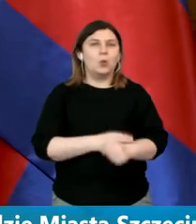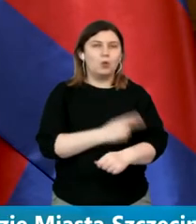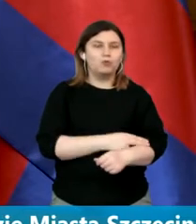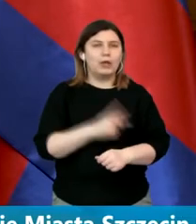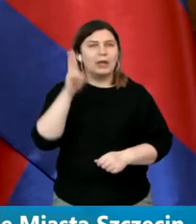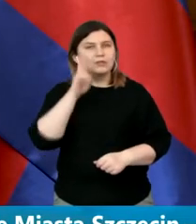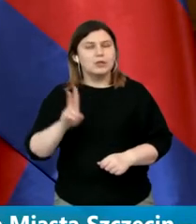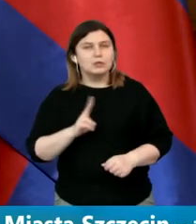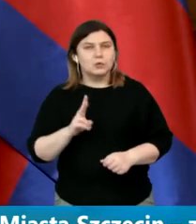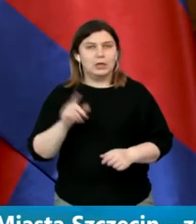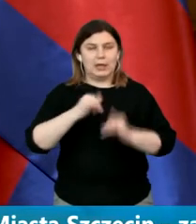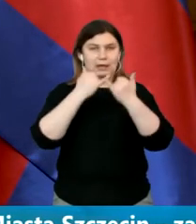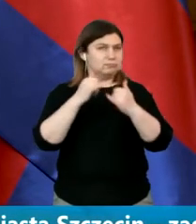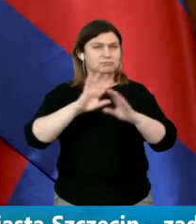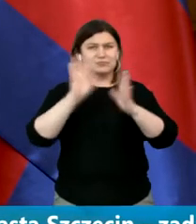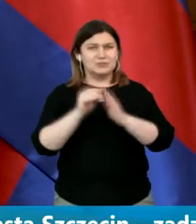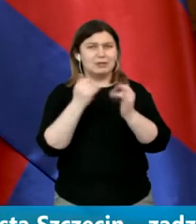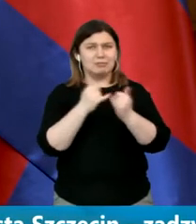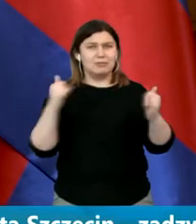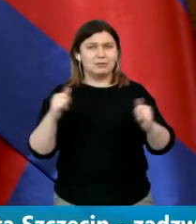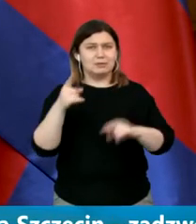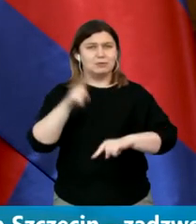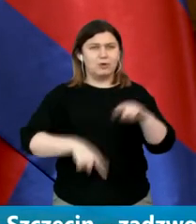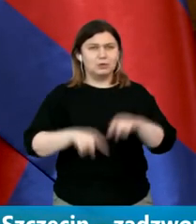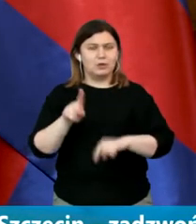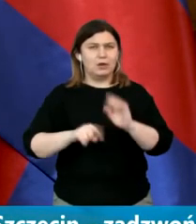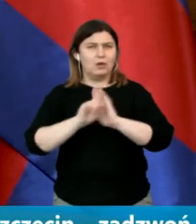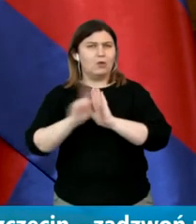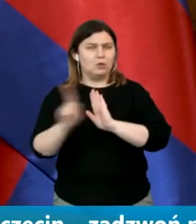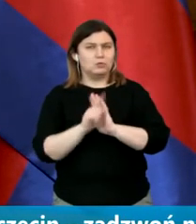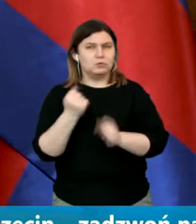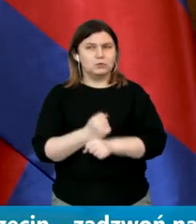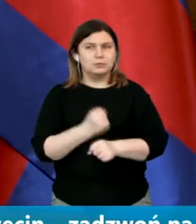podatnika. Wszyscy inni normalnie chodzą do pracy.